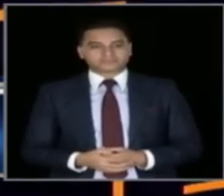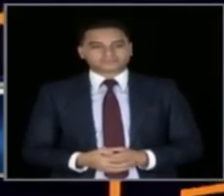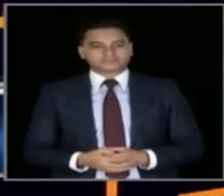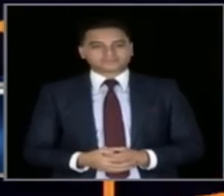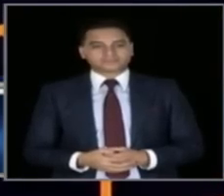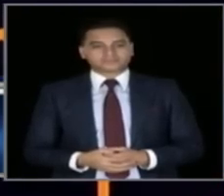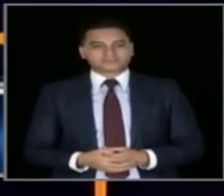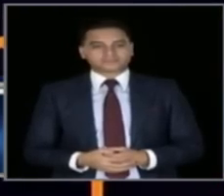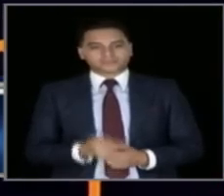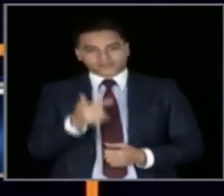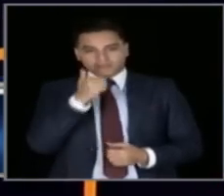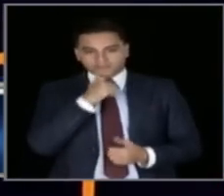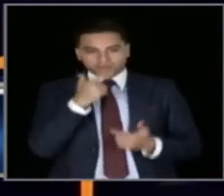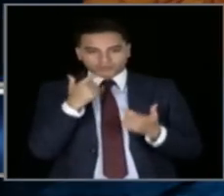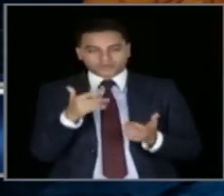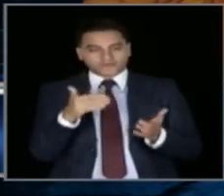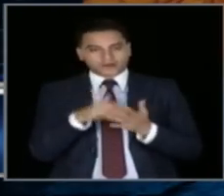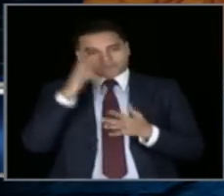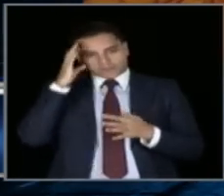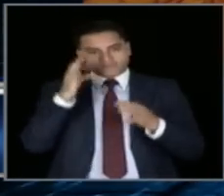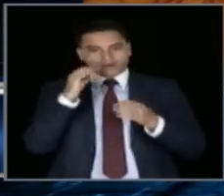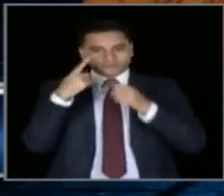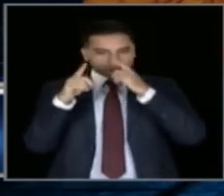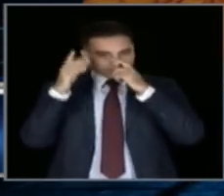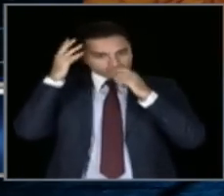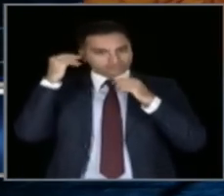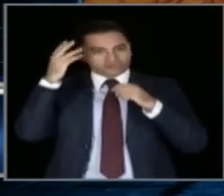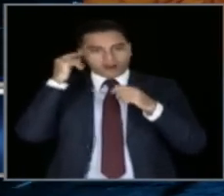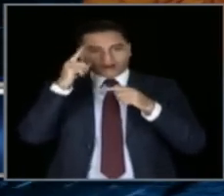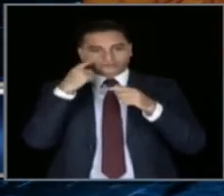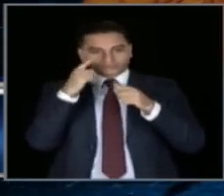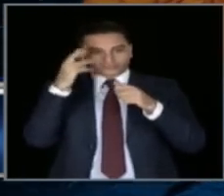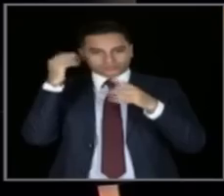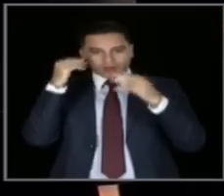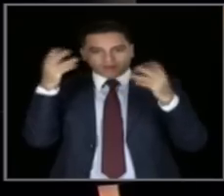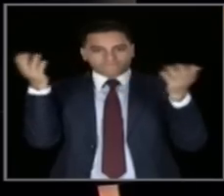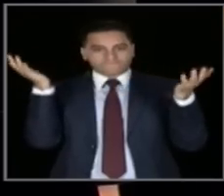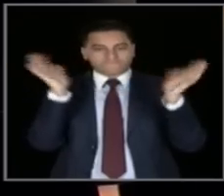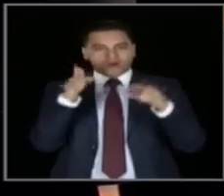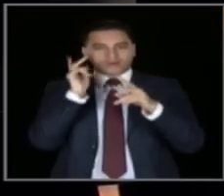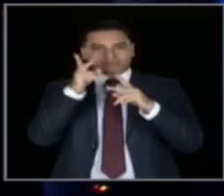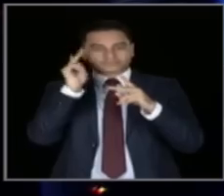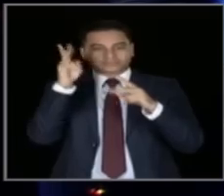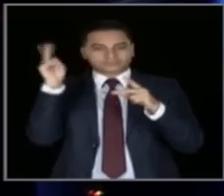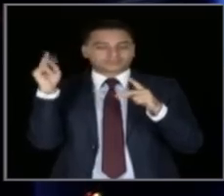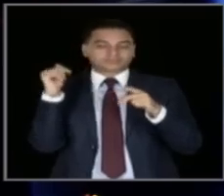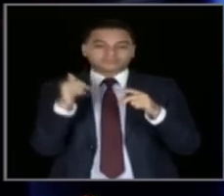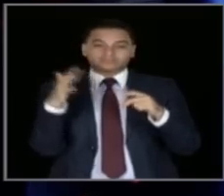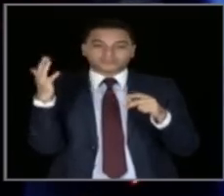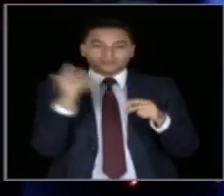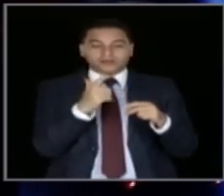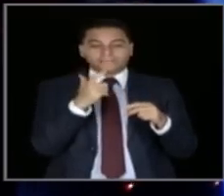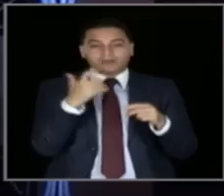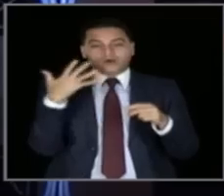لما بتصبر شوية بتفكر صح يا أحمد أبو حسين. 55 الهكسوس،